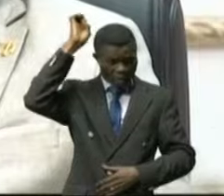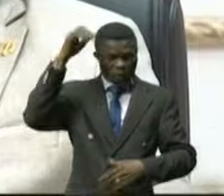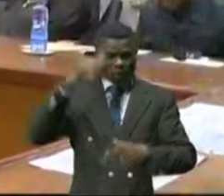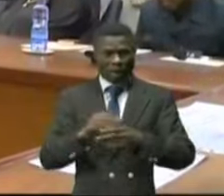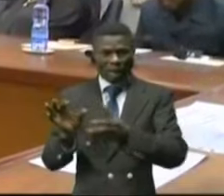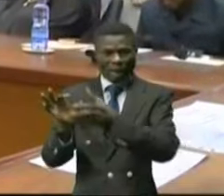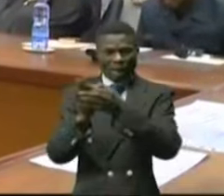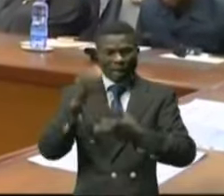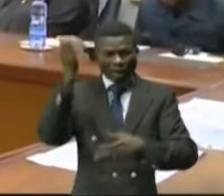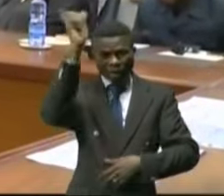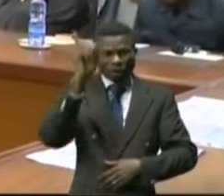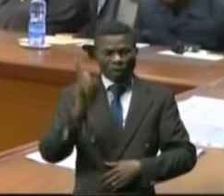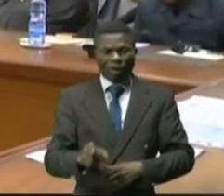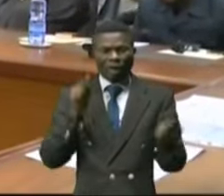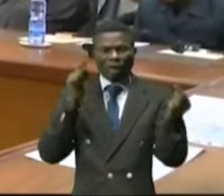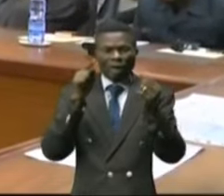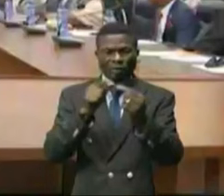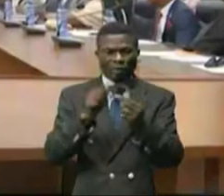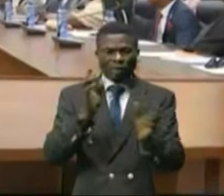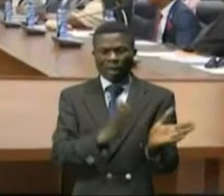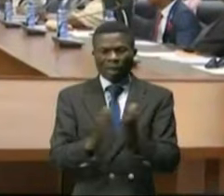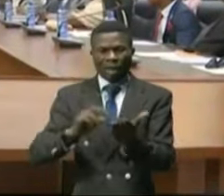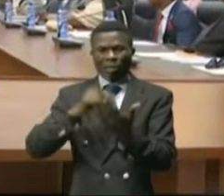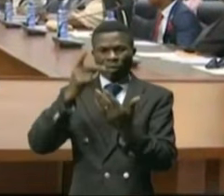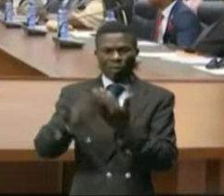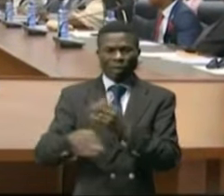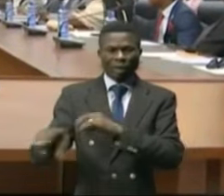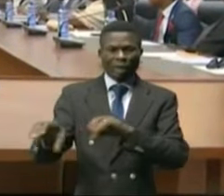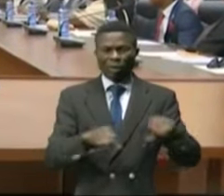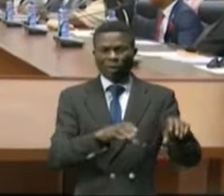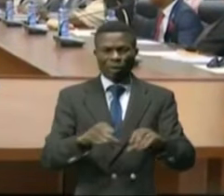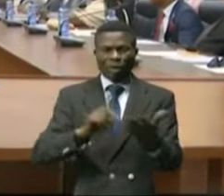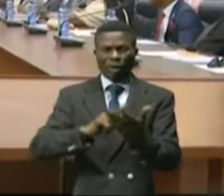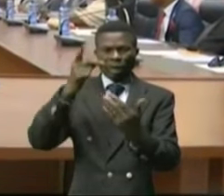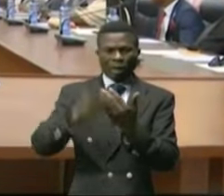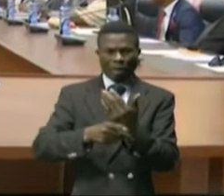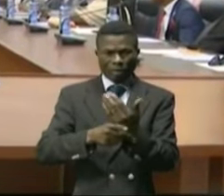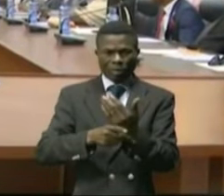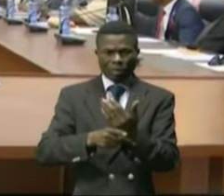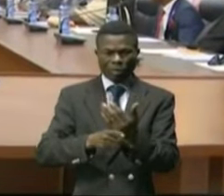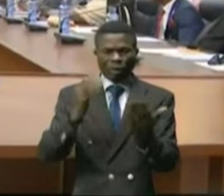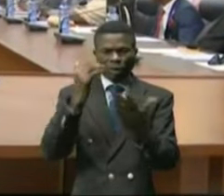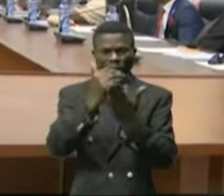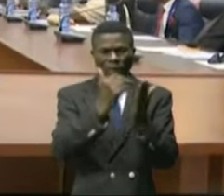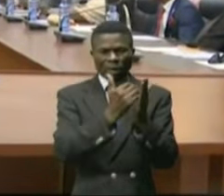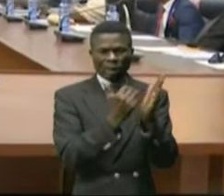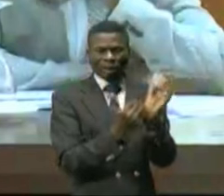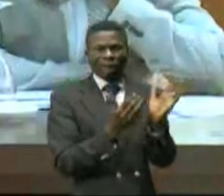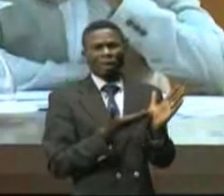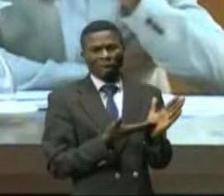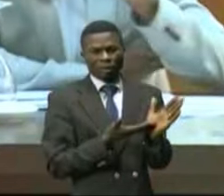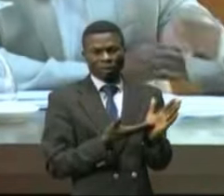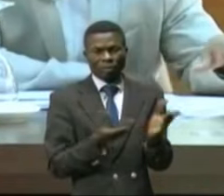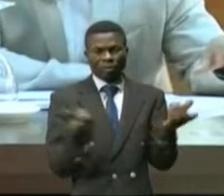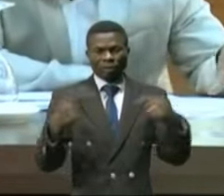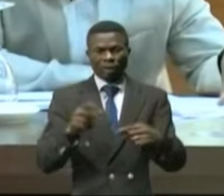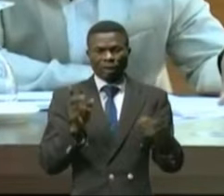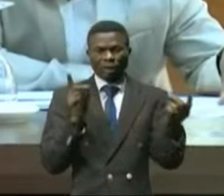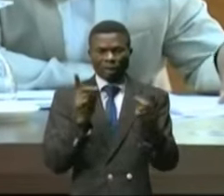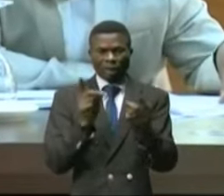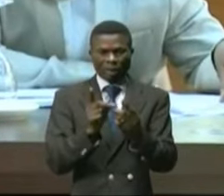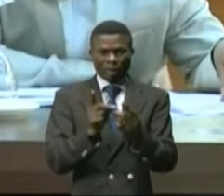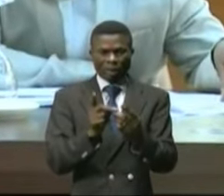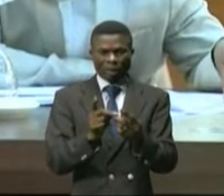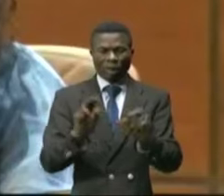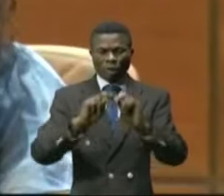africaine dans le but de planifier la mise en œuvre des projets recensés. Lorsque nous nous retrouvons dans la commission